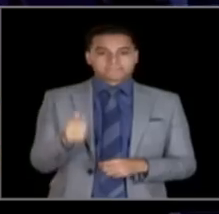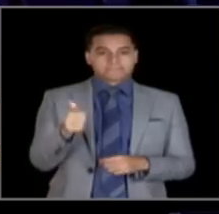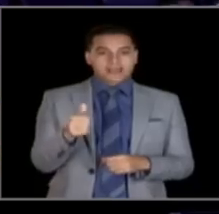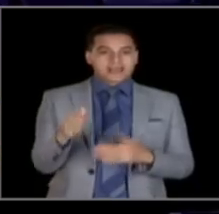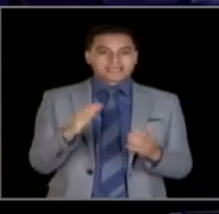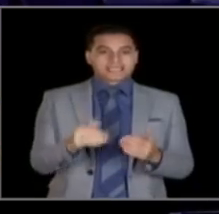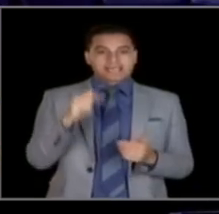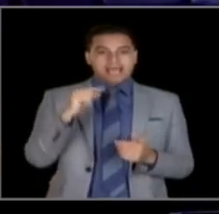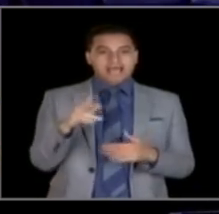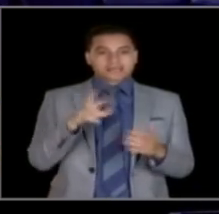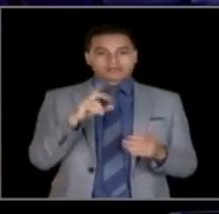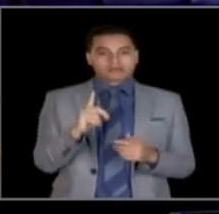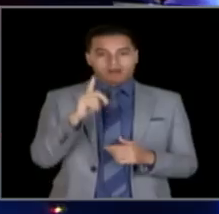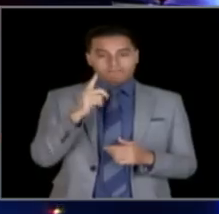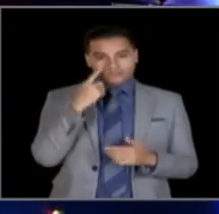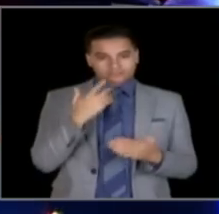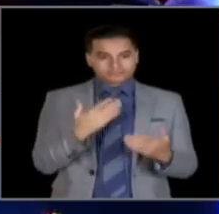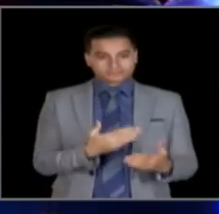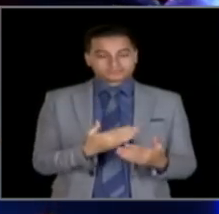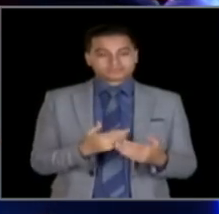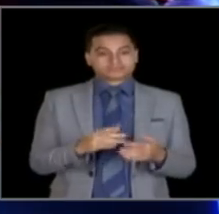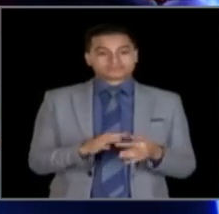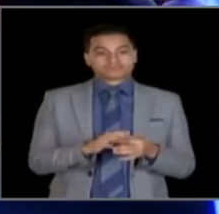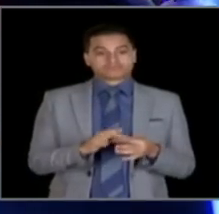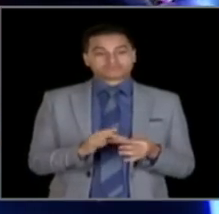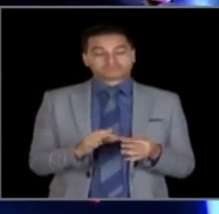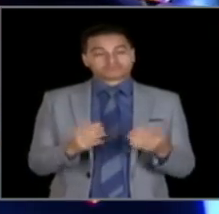الرب. أسماء جاد الرب،